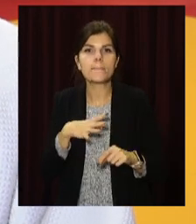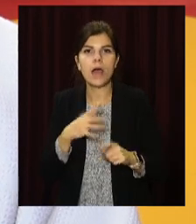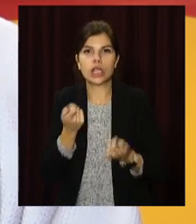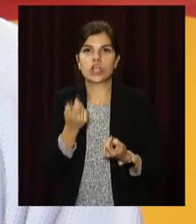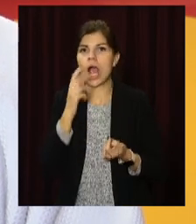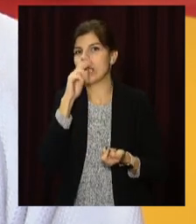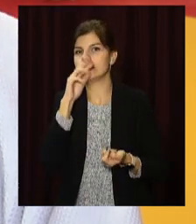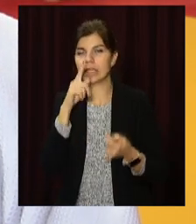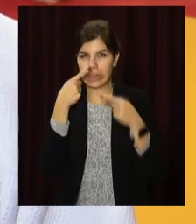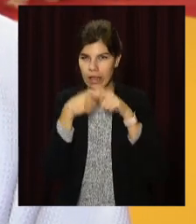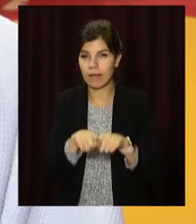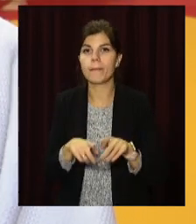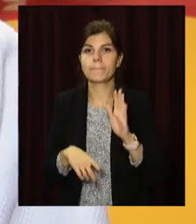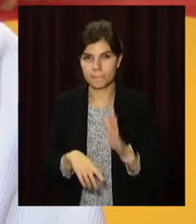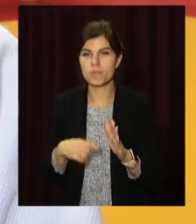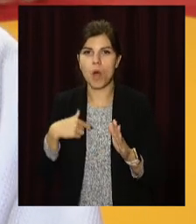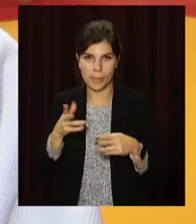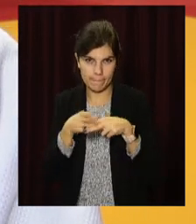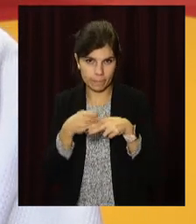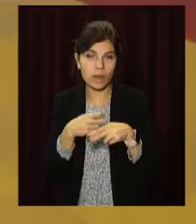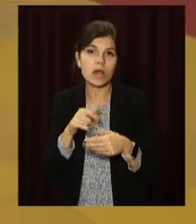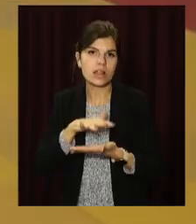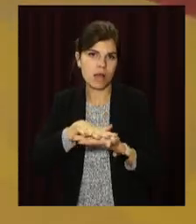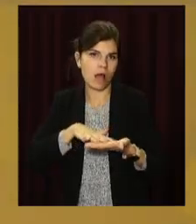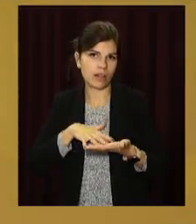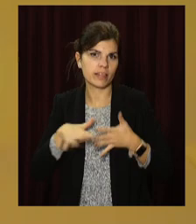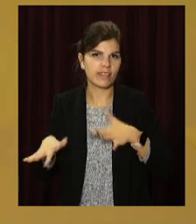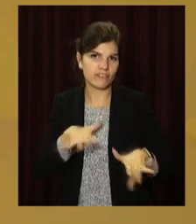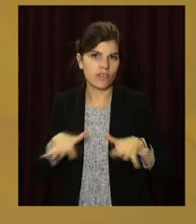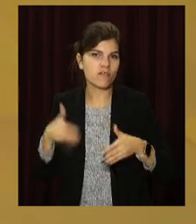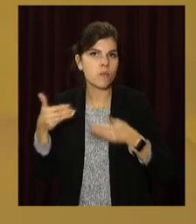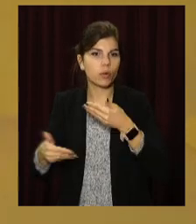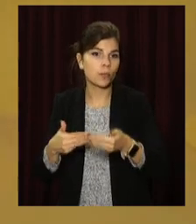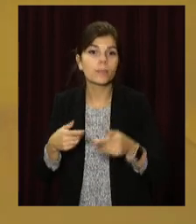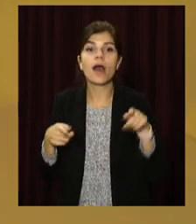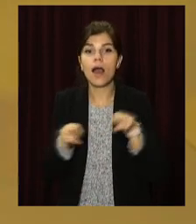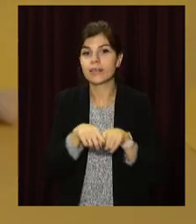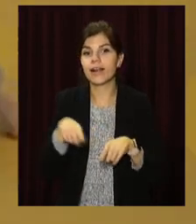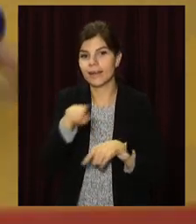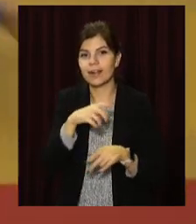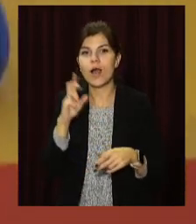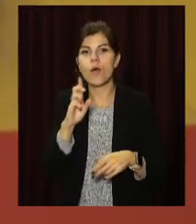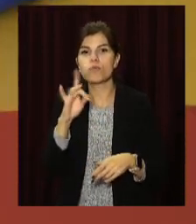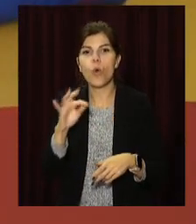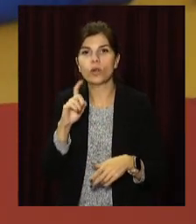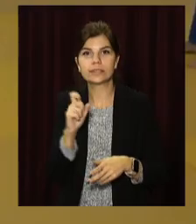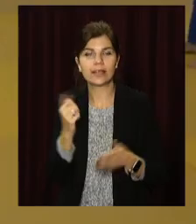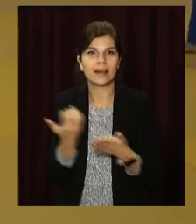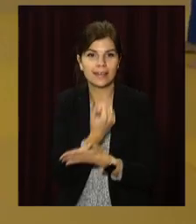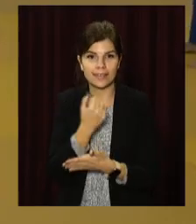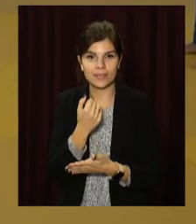прорахунки. Вот, мы их устраним и будем двигаться вперед. Натомість так бурхливо радів бронзовому успіху Анатолій